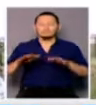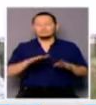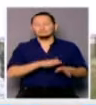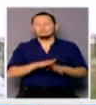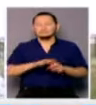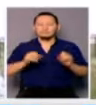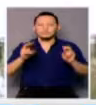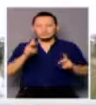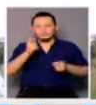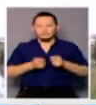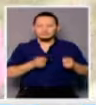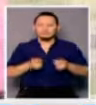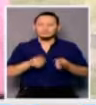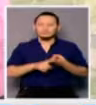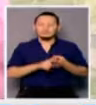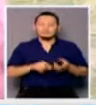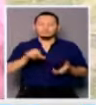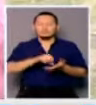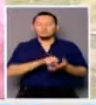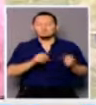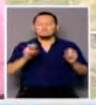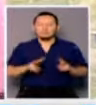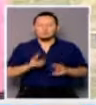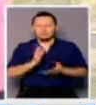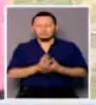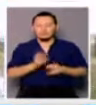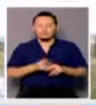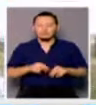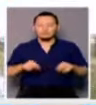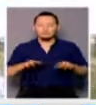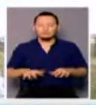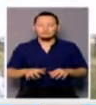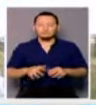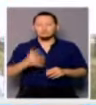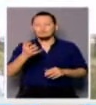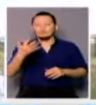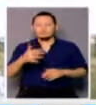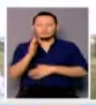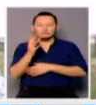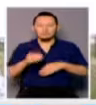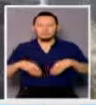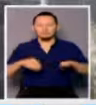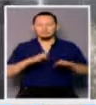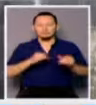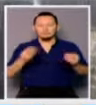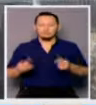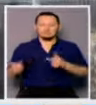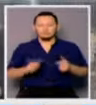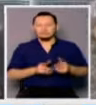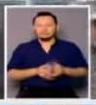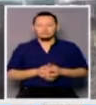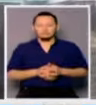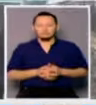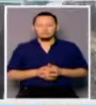барлық бөлімдер басқармалар қатысып жатқан жағдай бар. Осы саябаққа 550 тал әкелініп қазір егілуде.